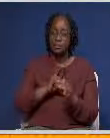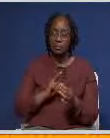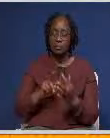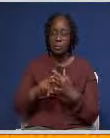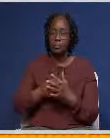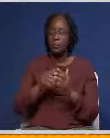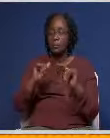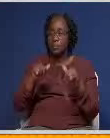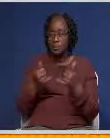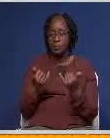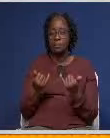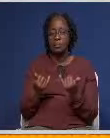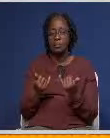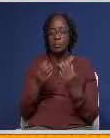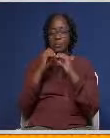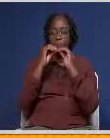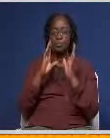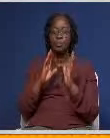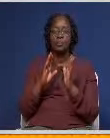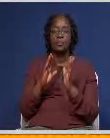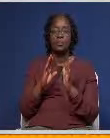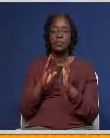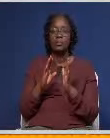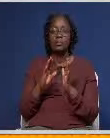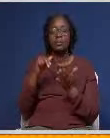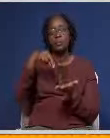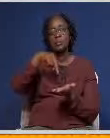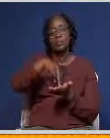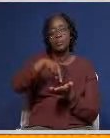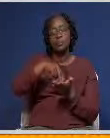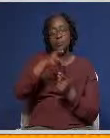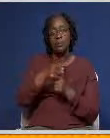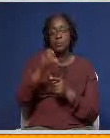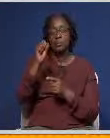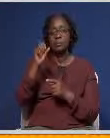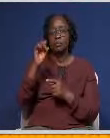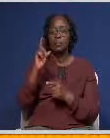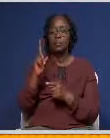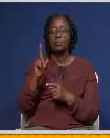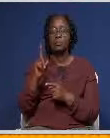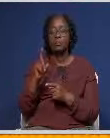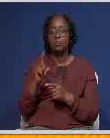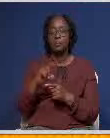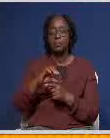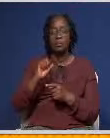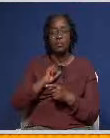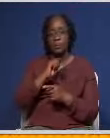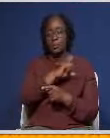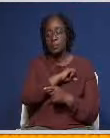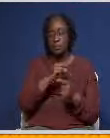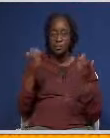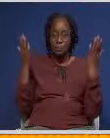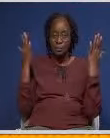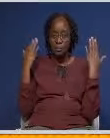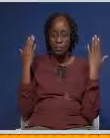na unge kwedhilo kiambelua. Mr. Speaker, sir, I rise pursuant to standing order 531. Seneto akaunti ya Meru